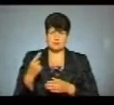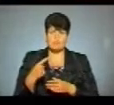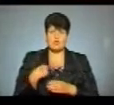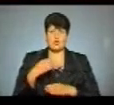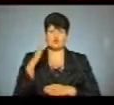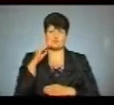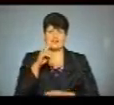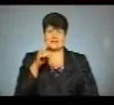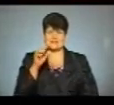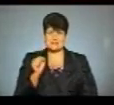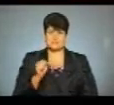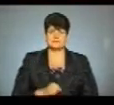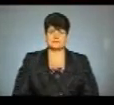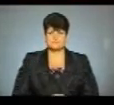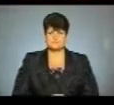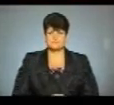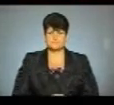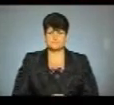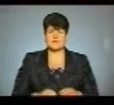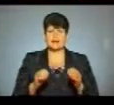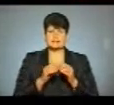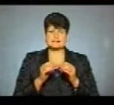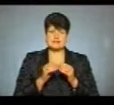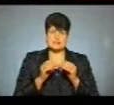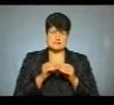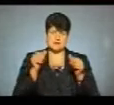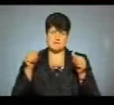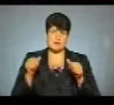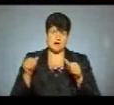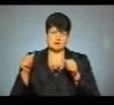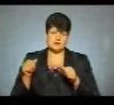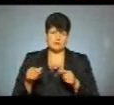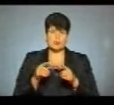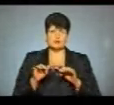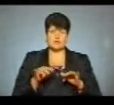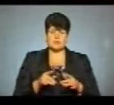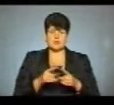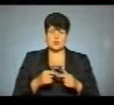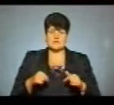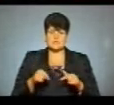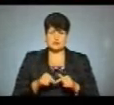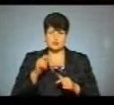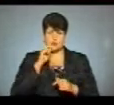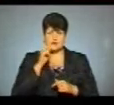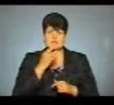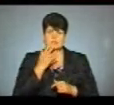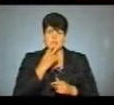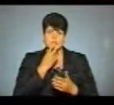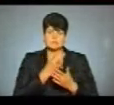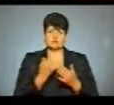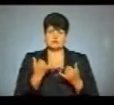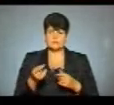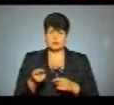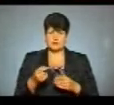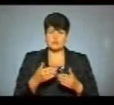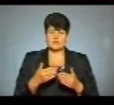«за». 10 банерів про діяльність організації українських націоналістів представили сьогодні в Тернополі. Виставку відкрили